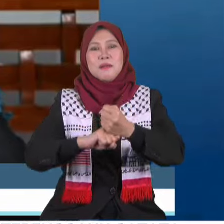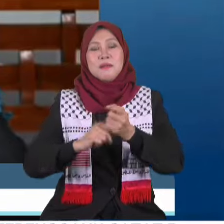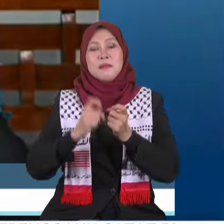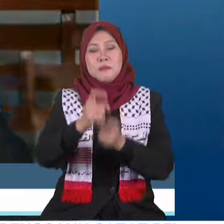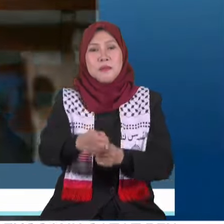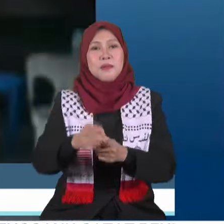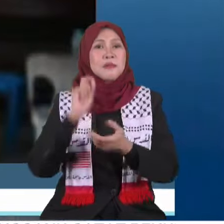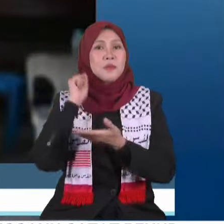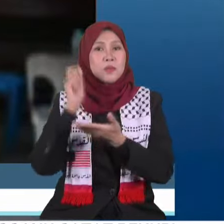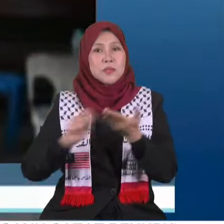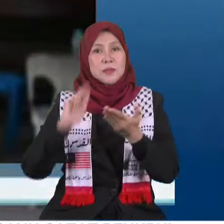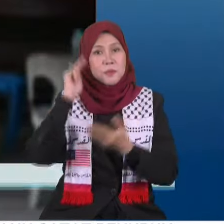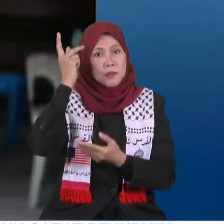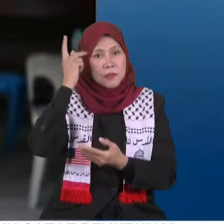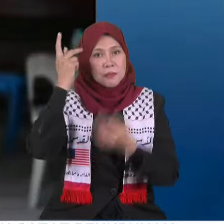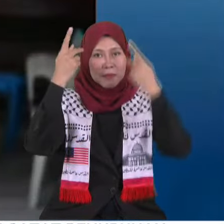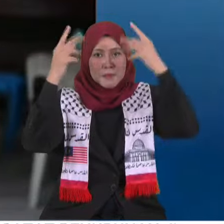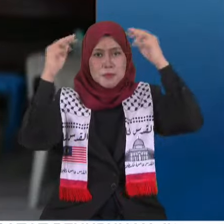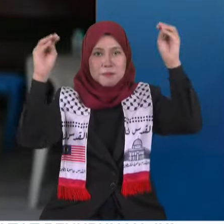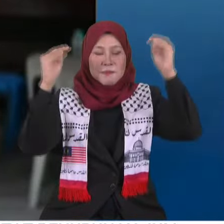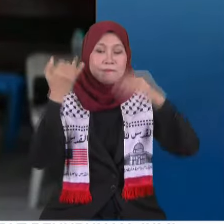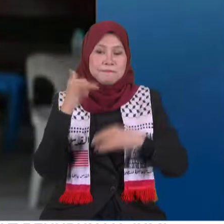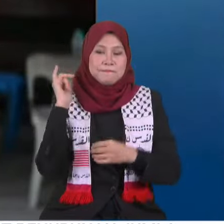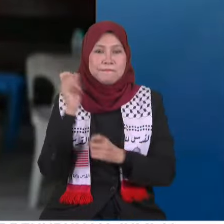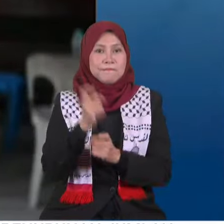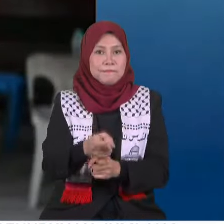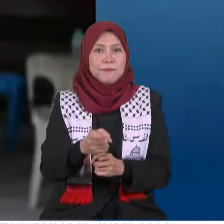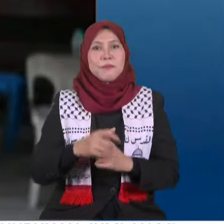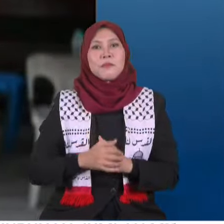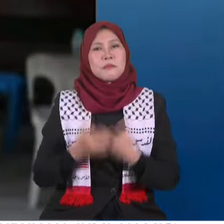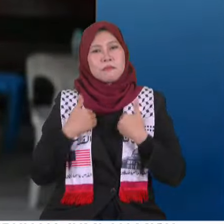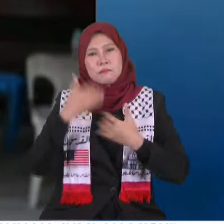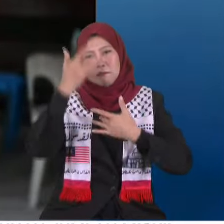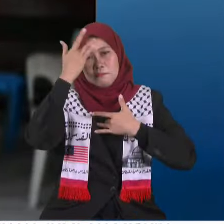Menteri Ahmad Farhan Fauzi semalam. Beberapa